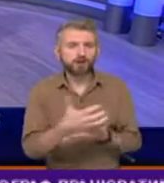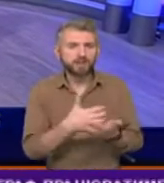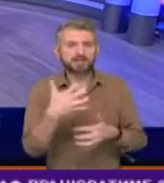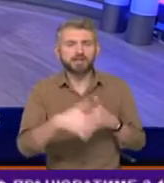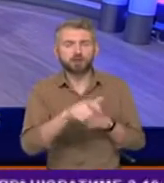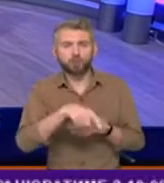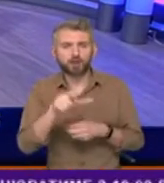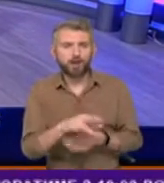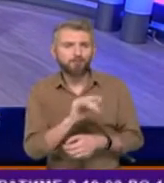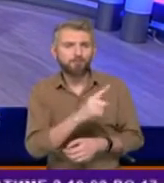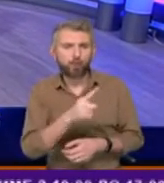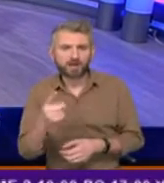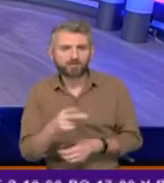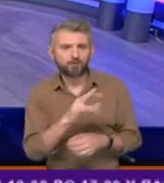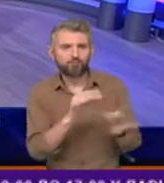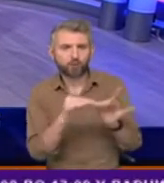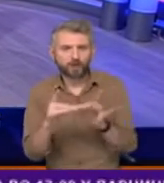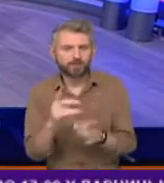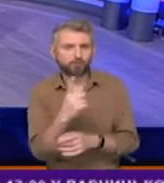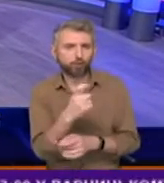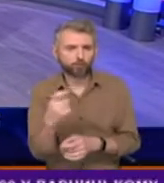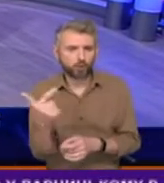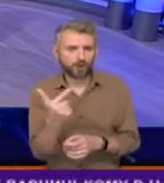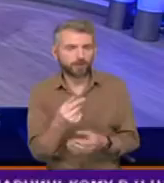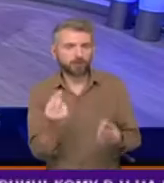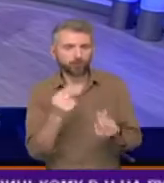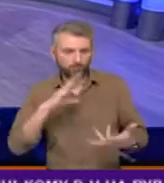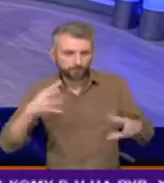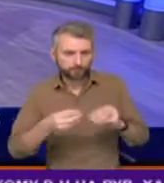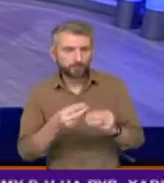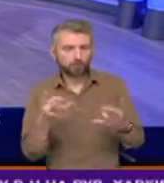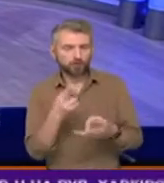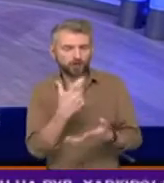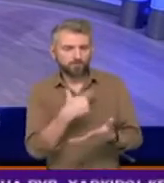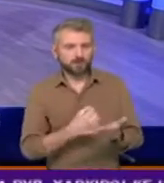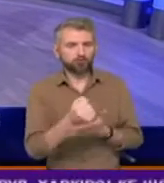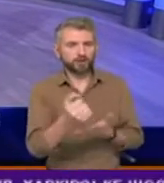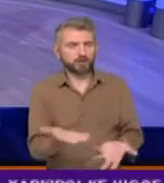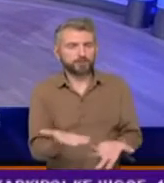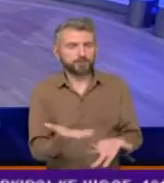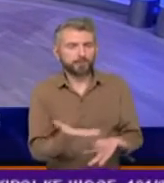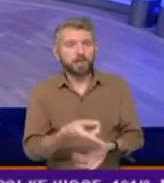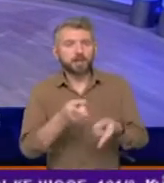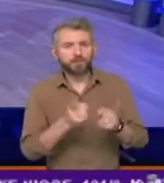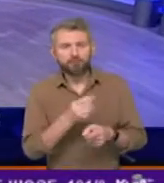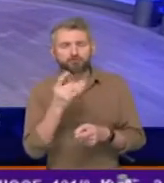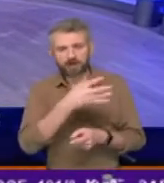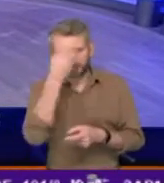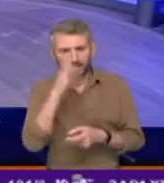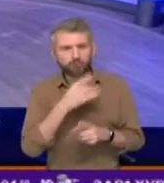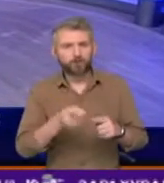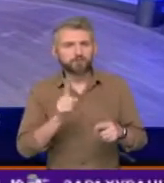серед людей по гривні, там, по 10, по 100 гривень суму, необхідну для твого висновку? Тому насправді, ще раз не забуваємося, що